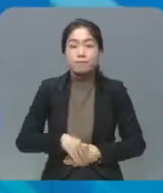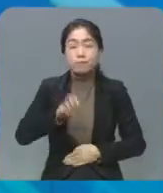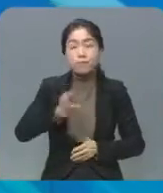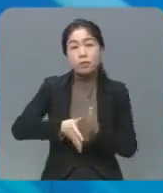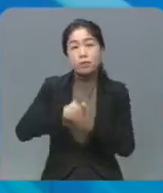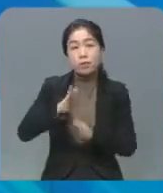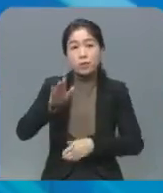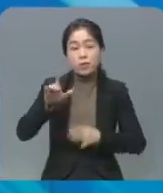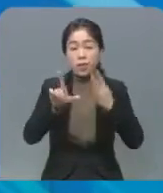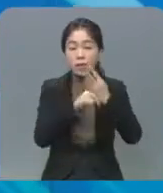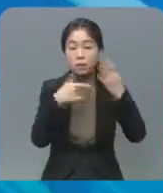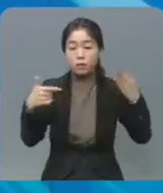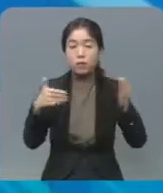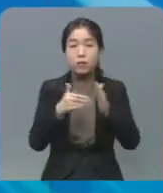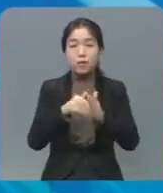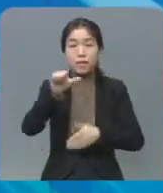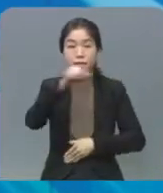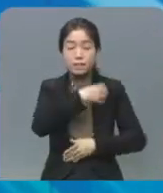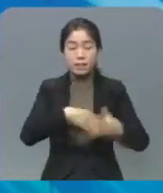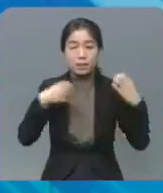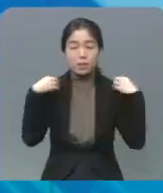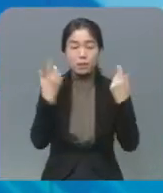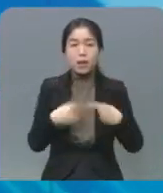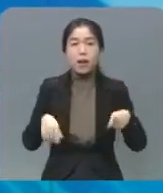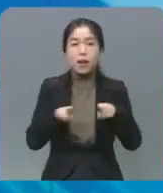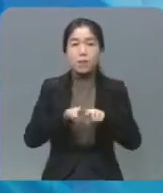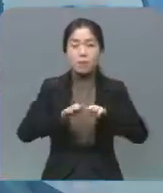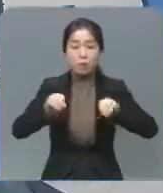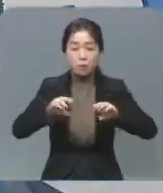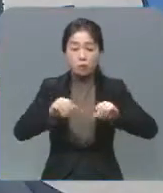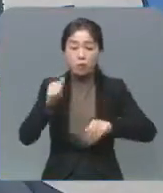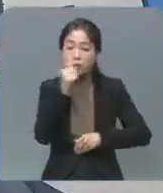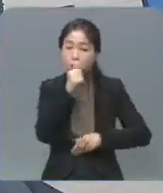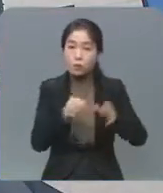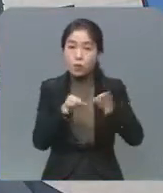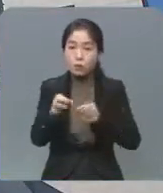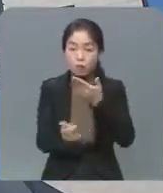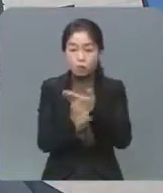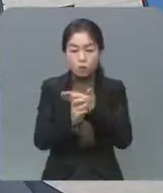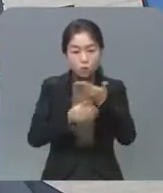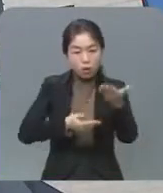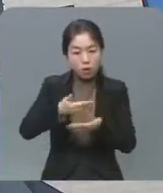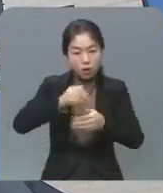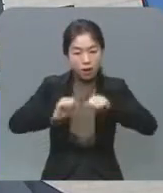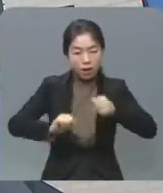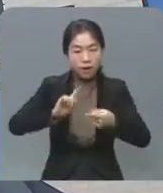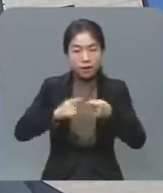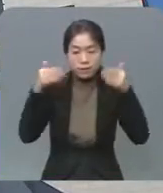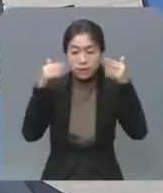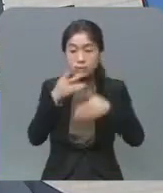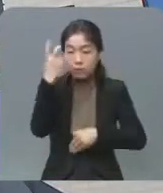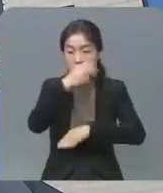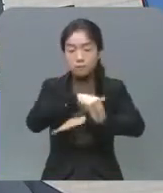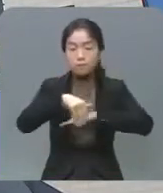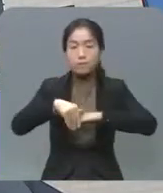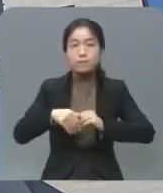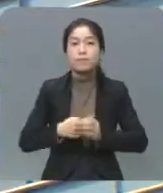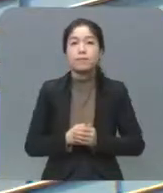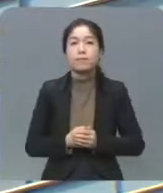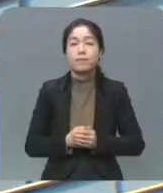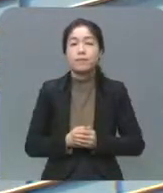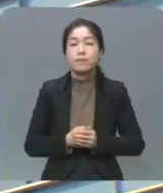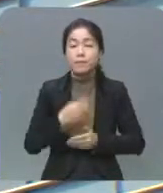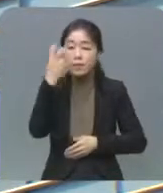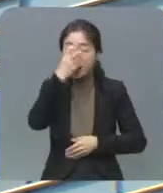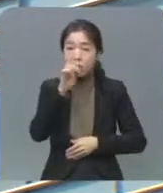광주시가 다음 달 6일까지 5개 자치구와 합동으로 부동산 중개업소의 불법 거래 행위에 대해 집중 단속을 실시합니다.